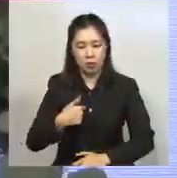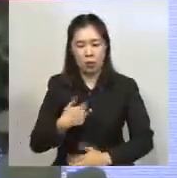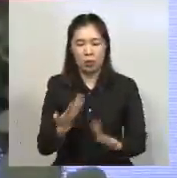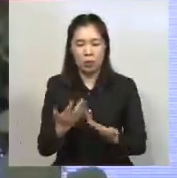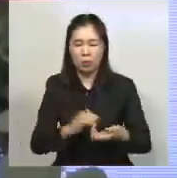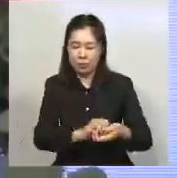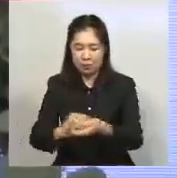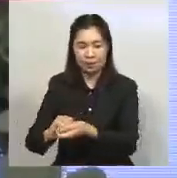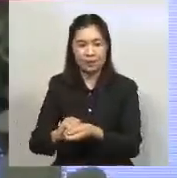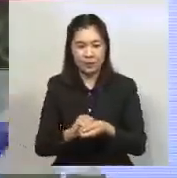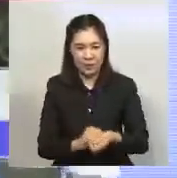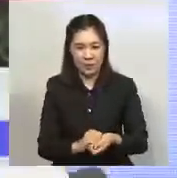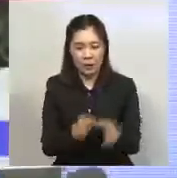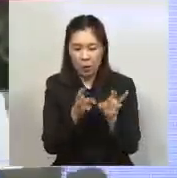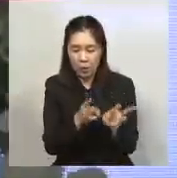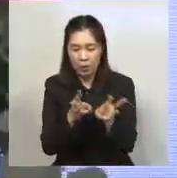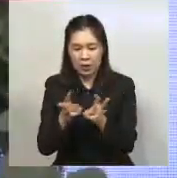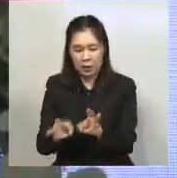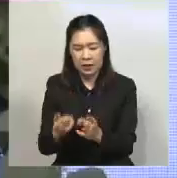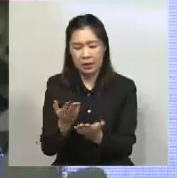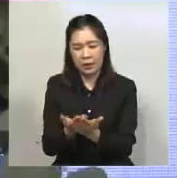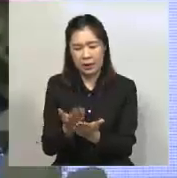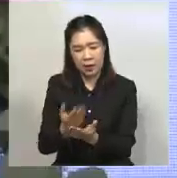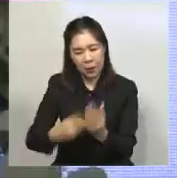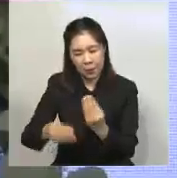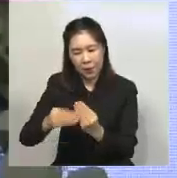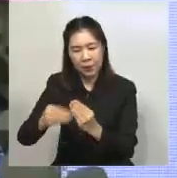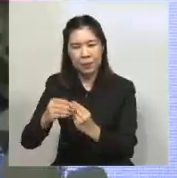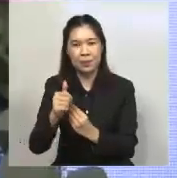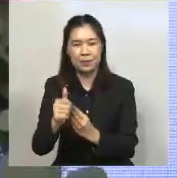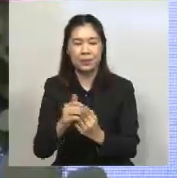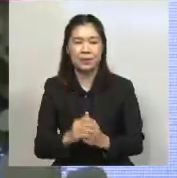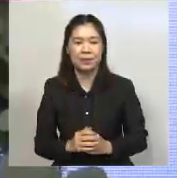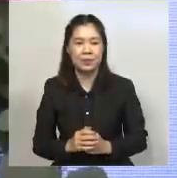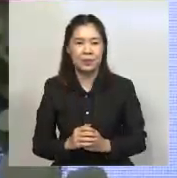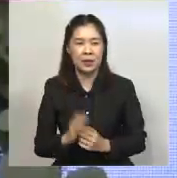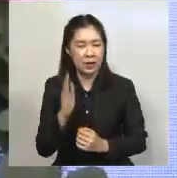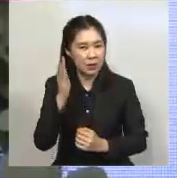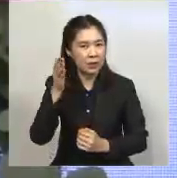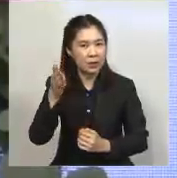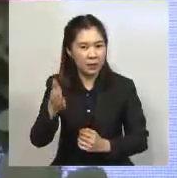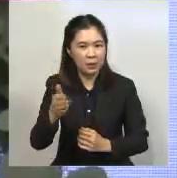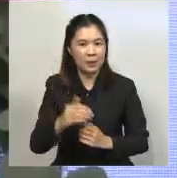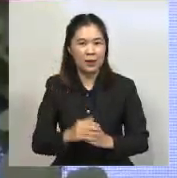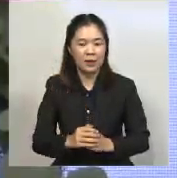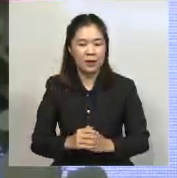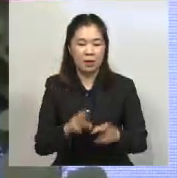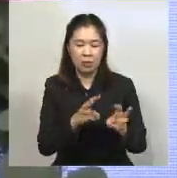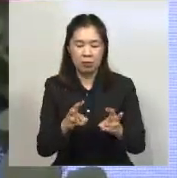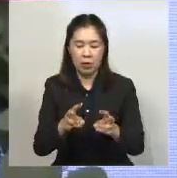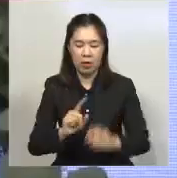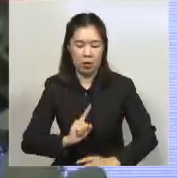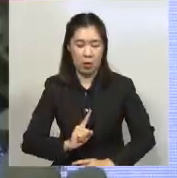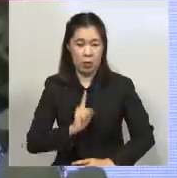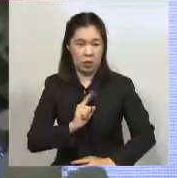และกันนะครับหาช่องทางที่จะเพิ่มมูลค่าระหว่างกันให้ได้มากขึ้นนะครับต่อไปเพราะนั้นเราแก้ปัญหาโดยลำพังไม่